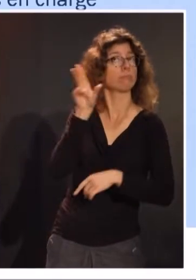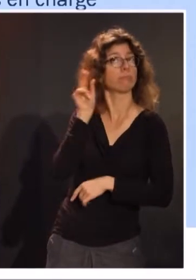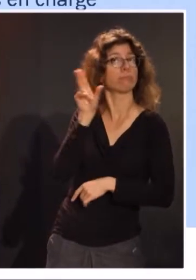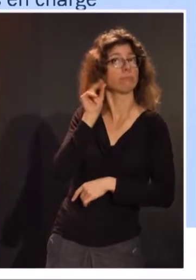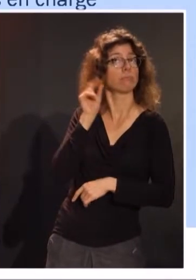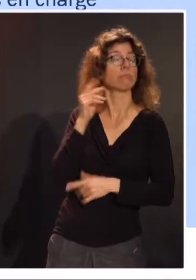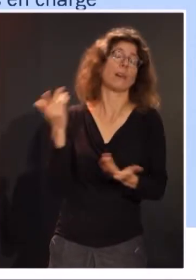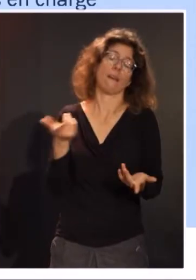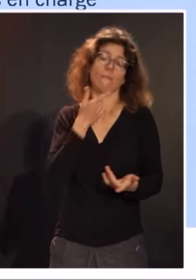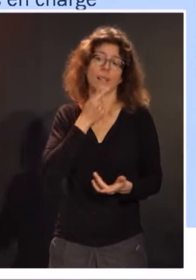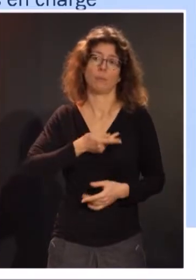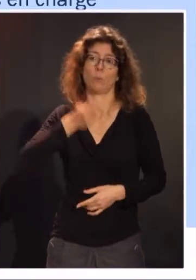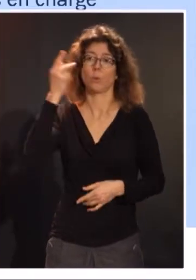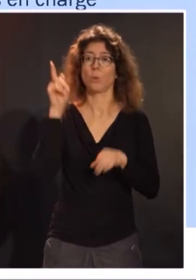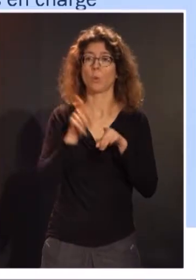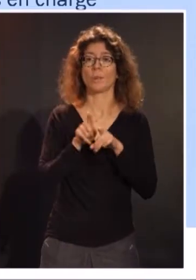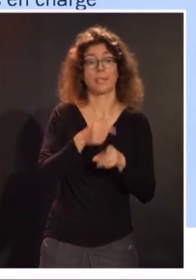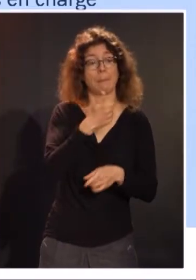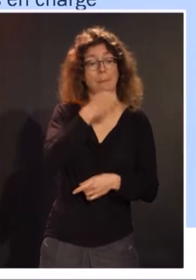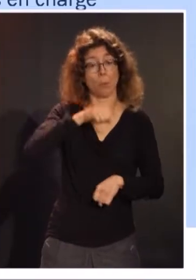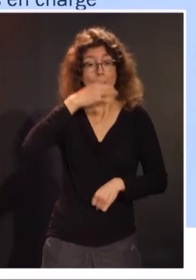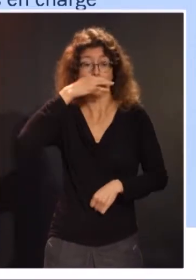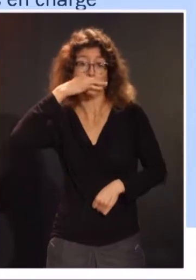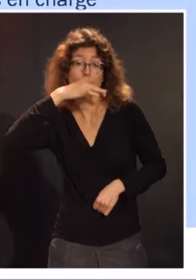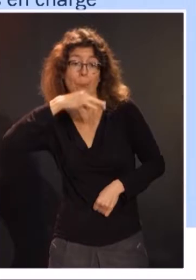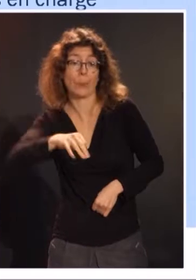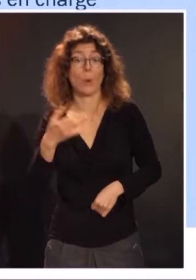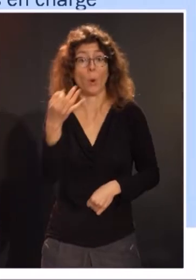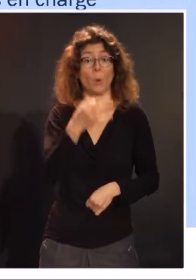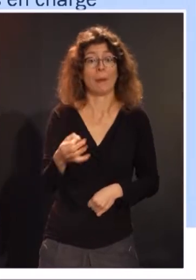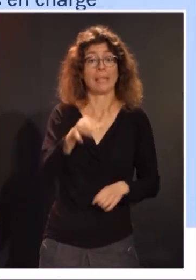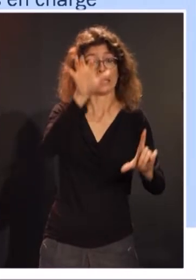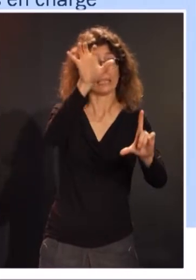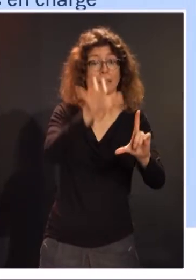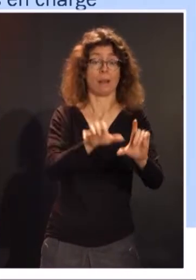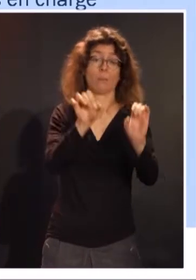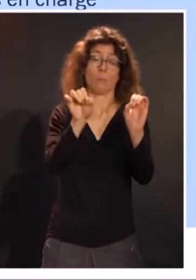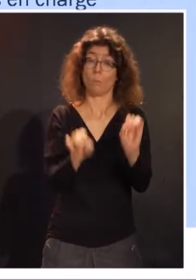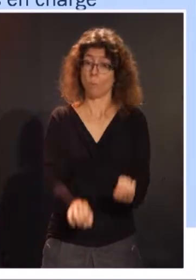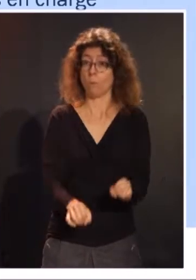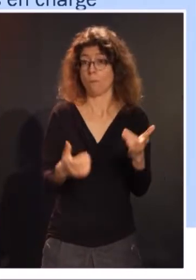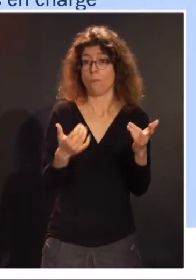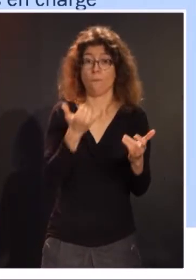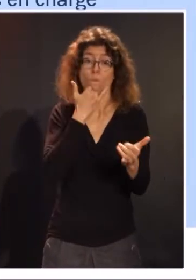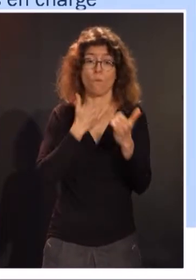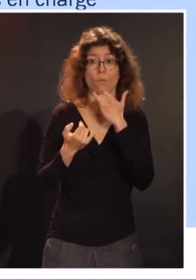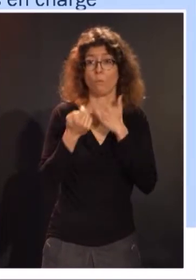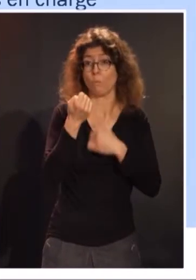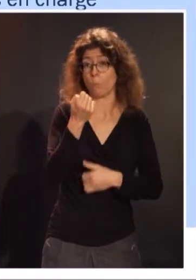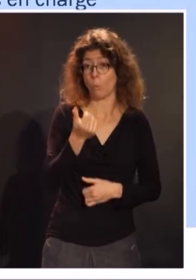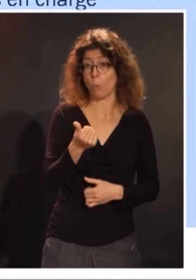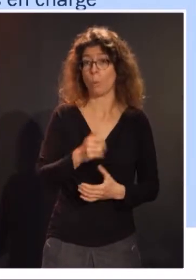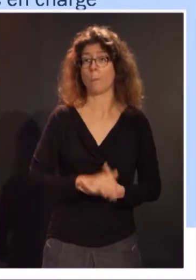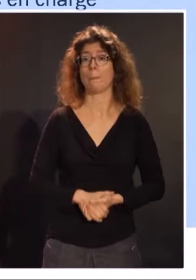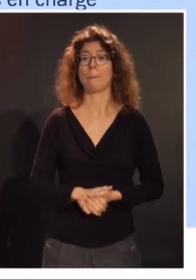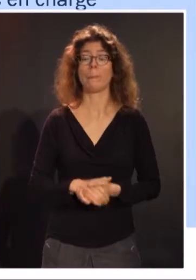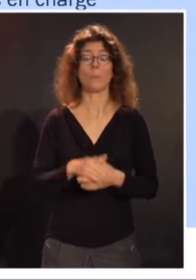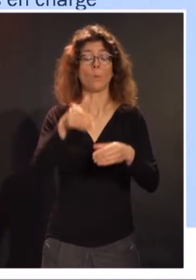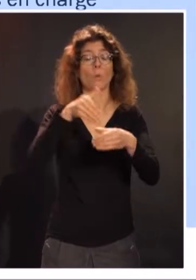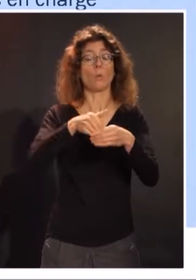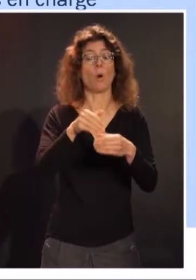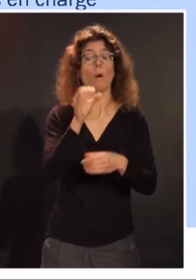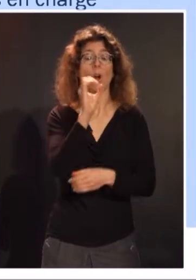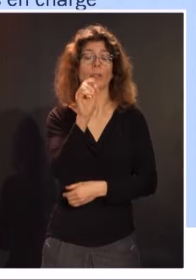bonne reconnaissance, un enfant qui arrive à dicter correctement et qu'il parvient à faire une production écrite et rapide avec peu de fautes. Un correcteur